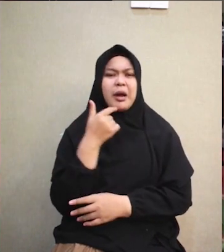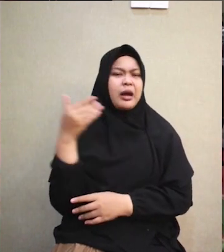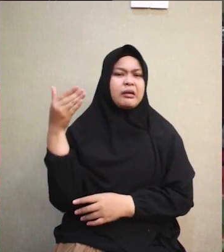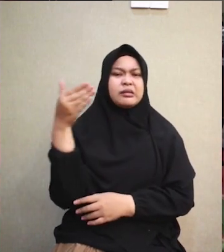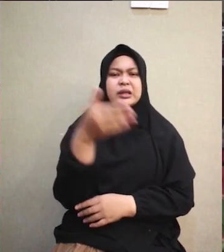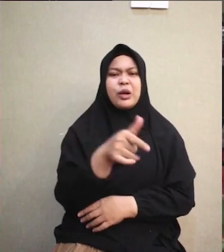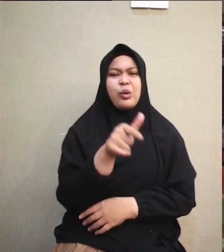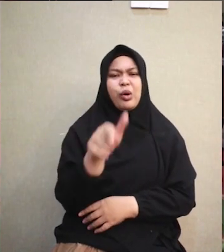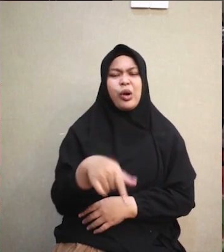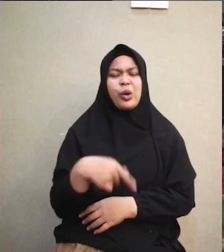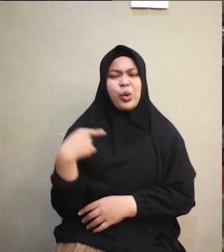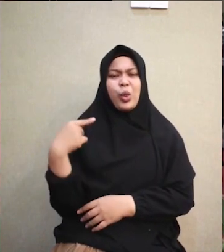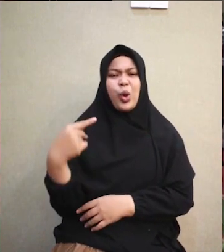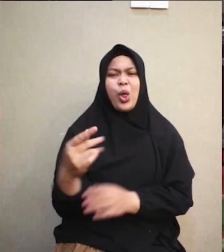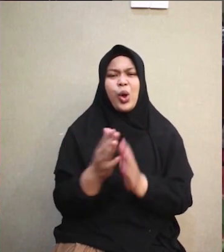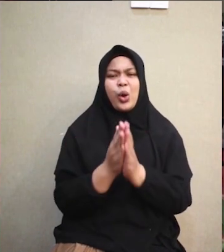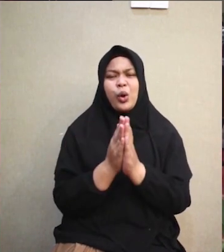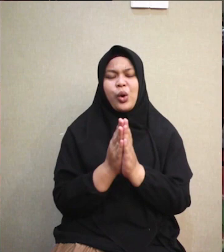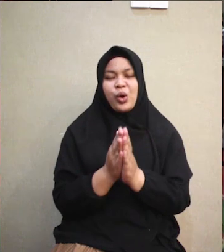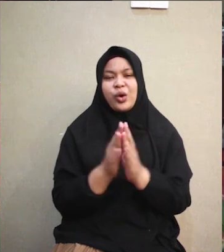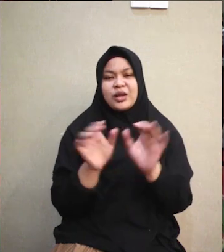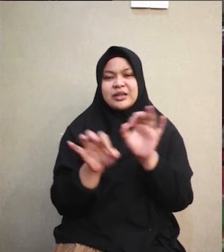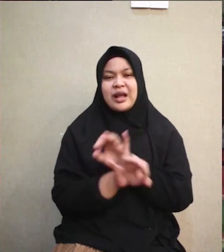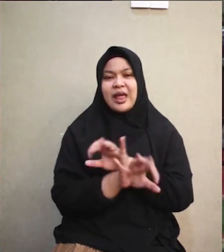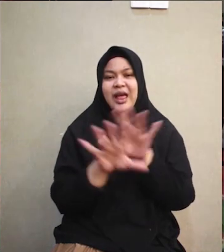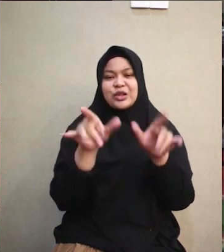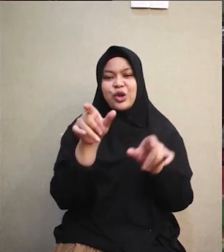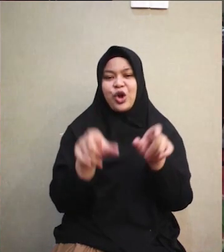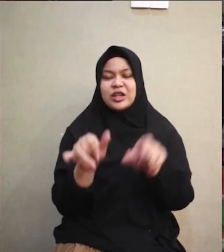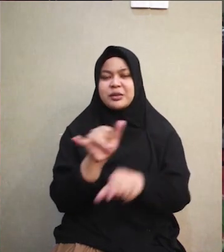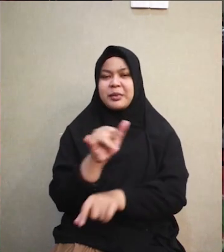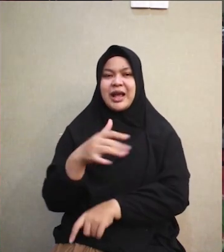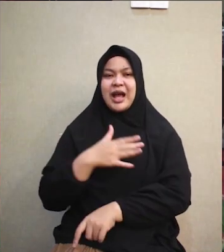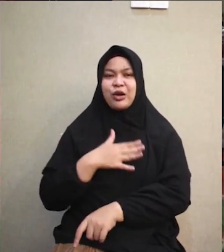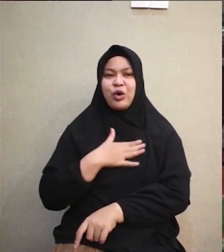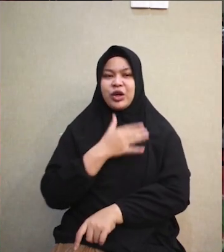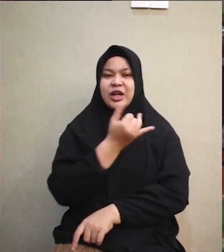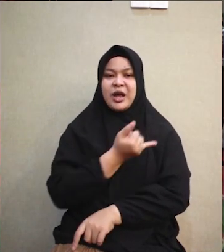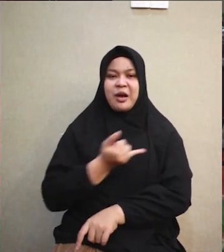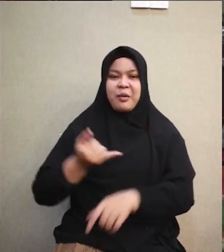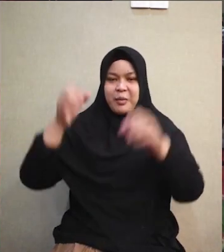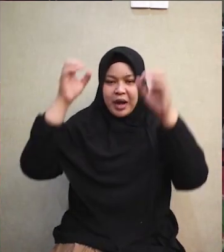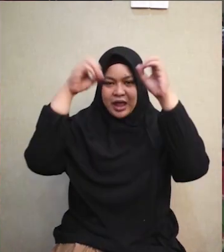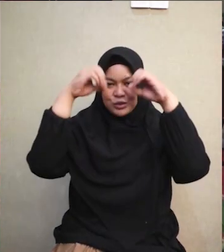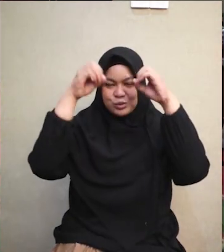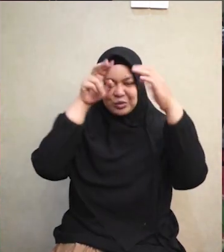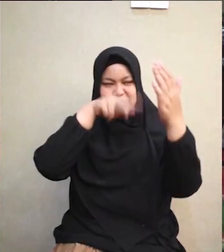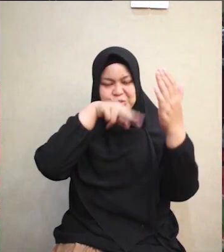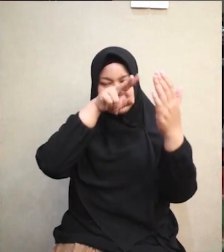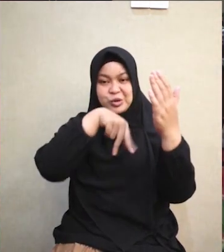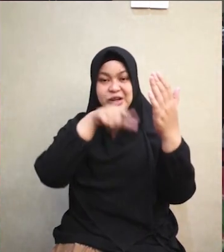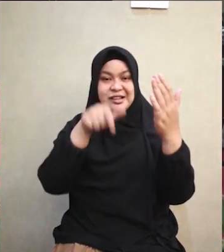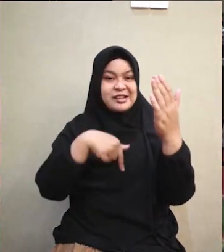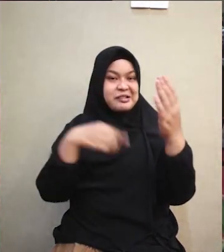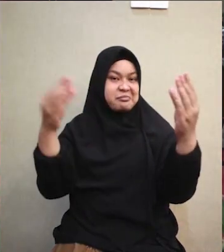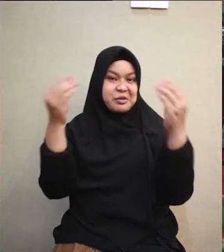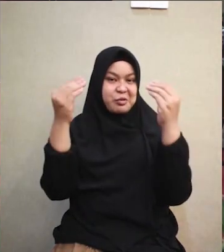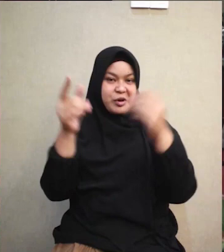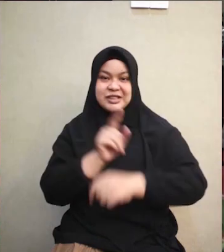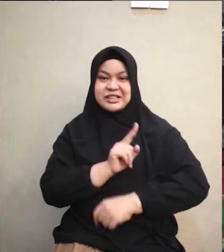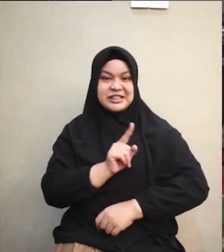tolong dong dijelasin orang-orang yang kayak aku nih yang males Googling gitu ya yang nggak mau educated